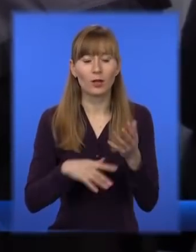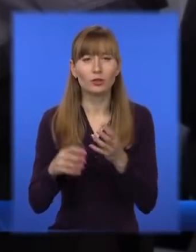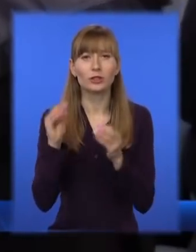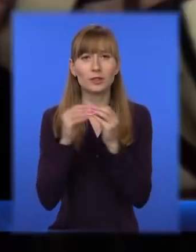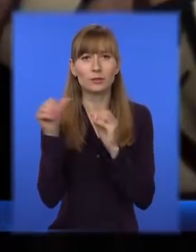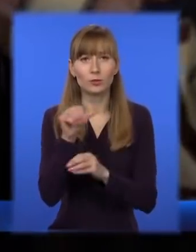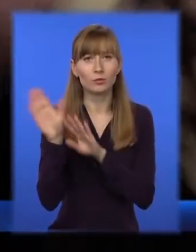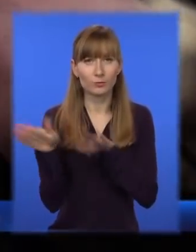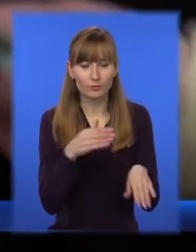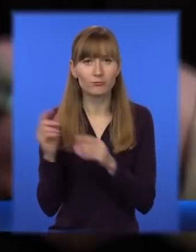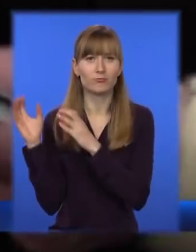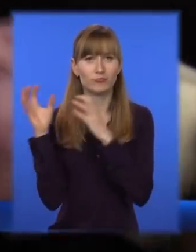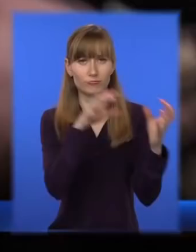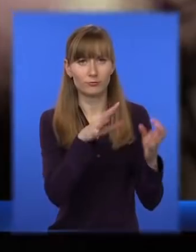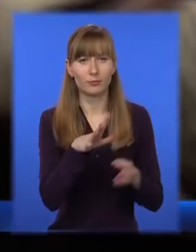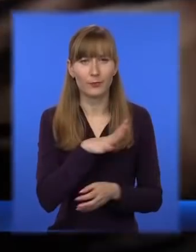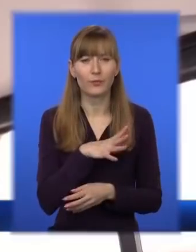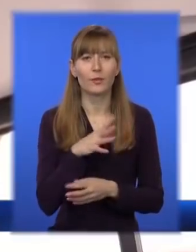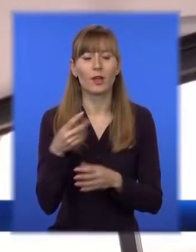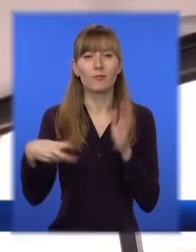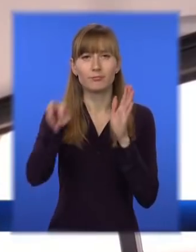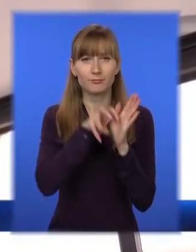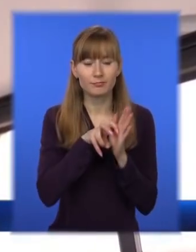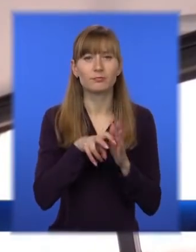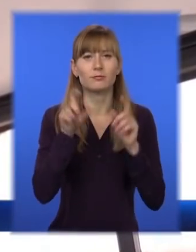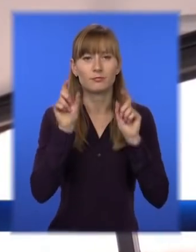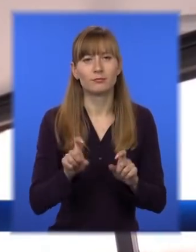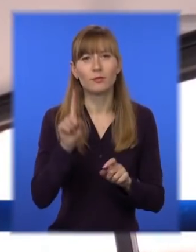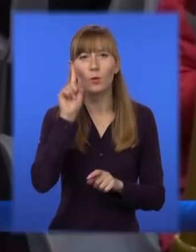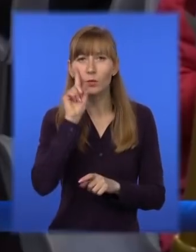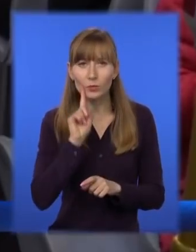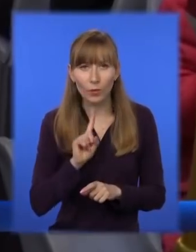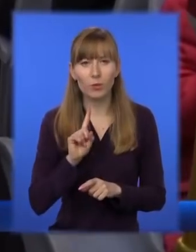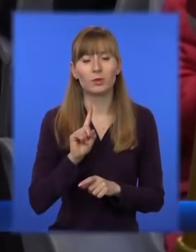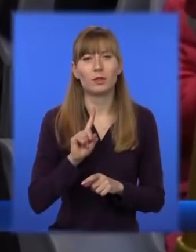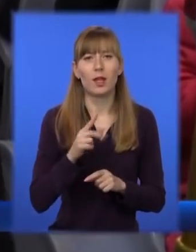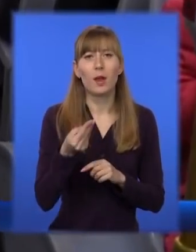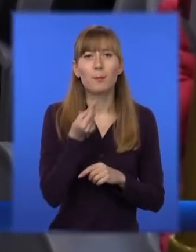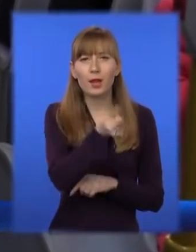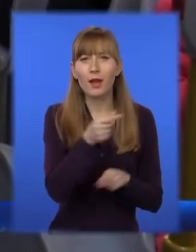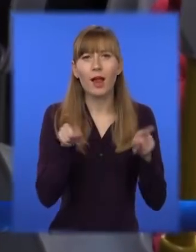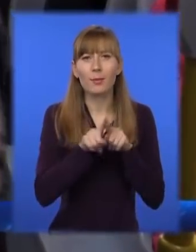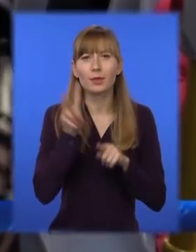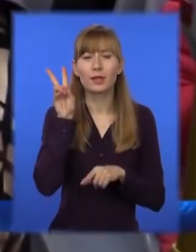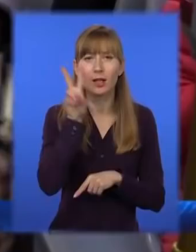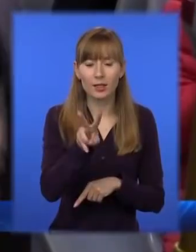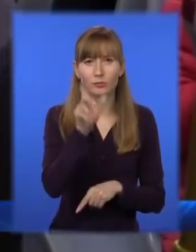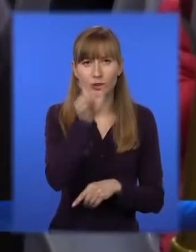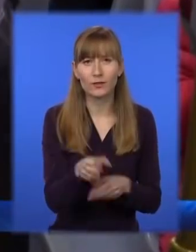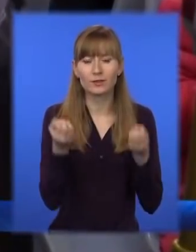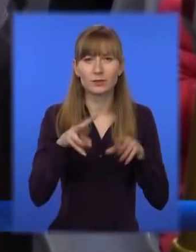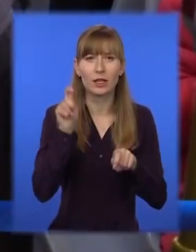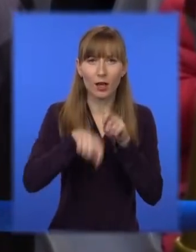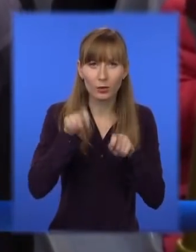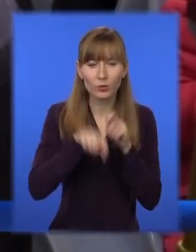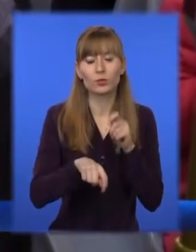через 10 хвилин. У транспорті одразу помічаємо – салон затишний та комфортний. Оплата за проїзд, як в тролейбусах. Ті самі